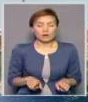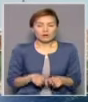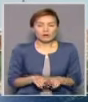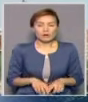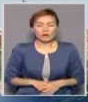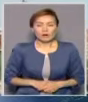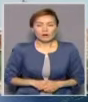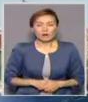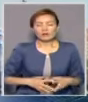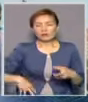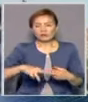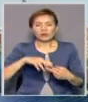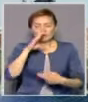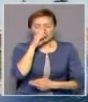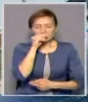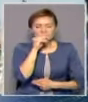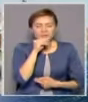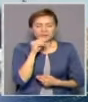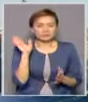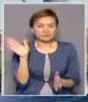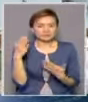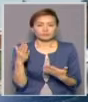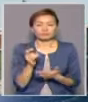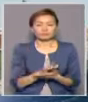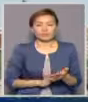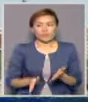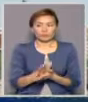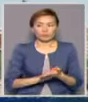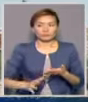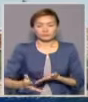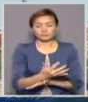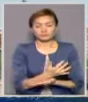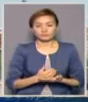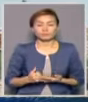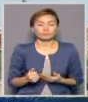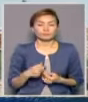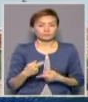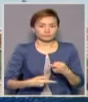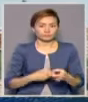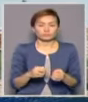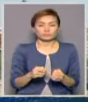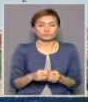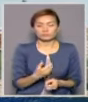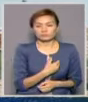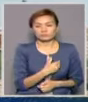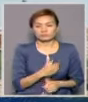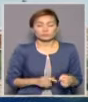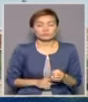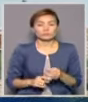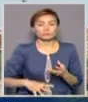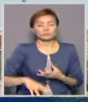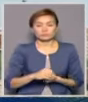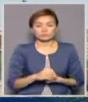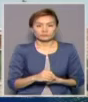өзінікі ғой. Ана ата-бабаларына келіп тәубе етіп тазалап жан-жағын осы үрдіс жалғасса екен деймін. Мына бастама бәрі